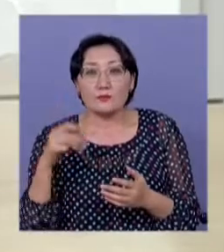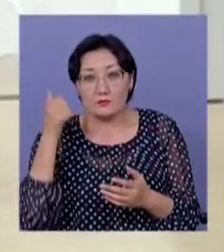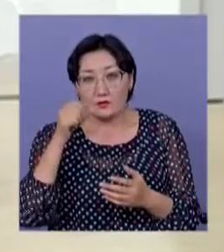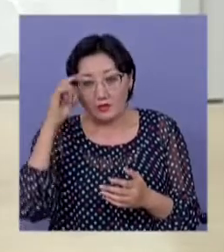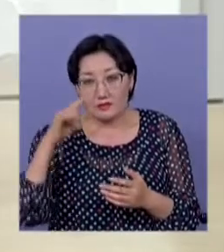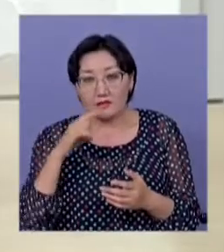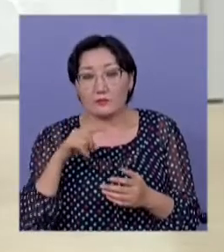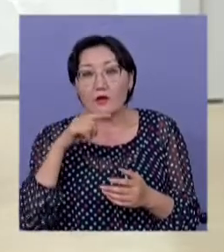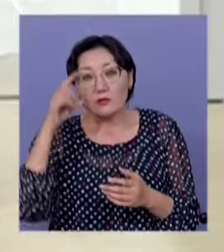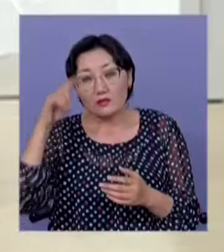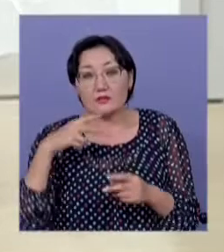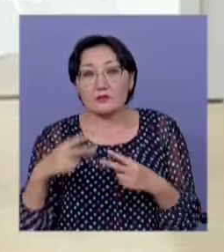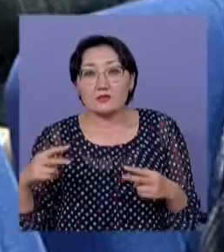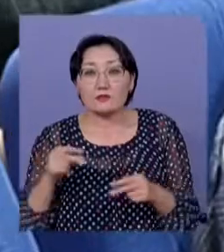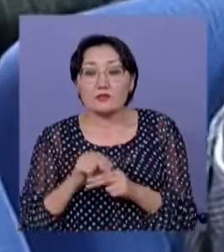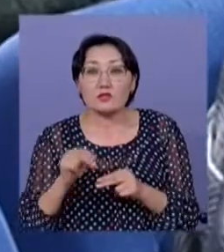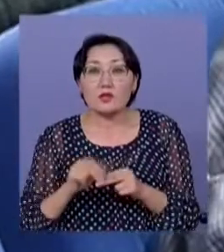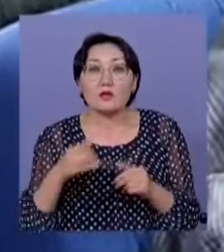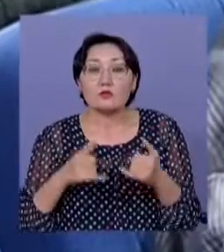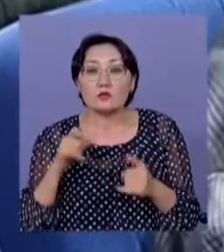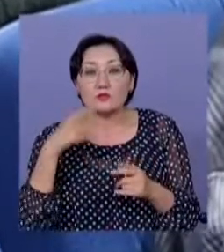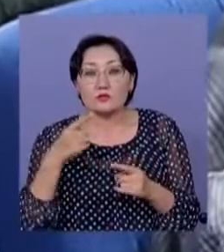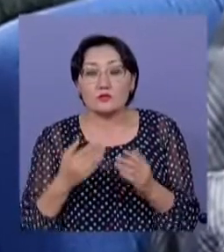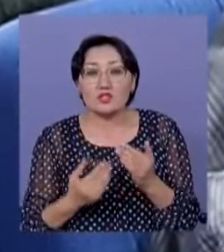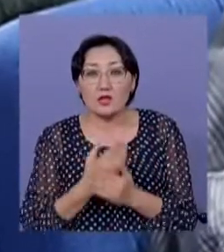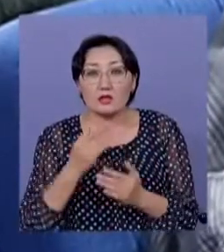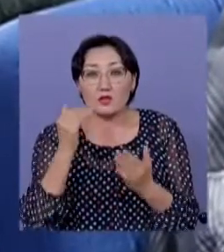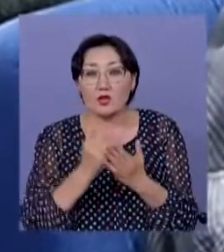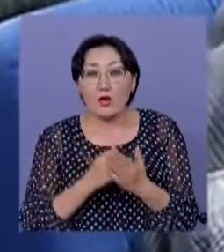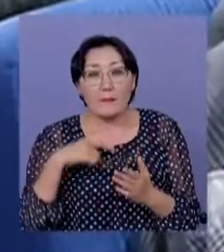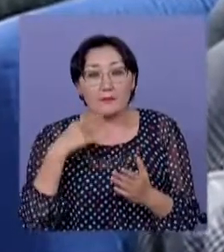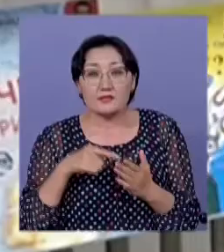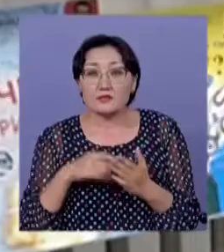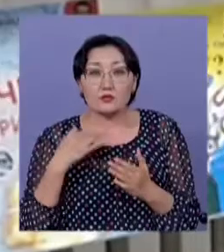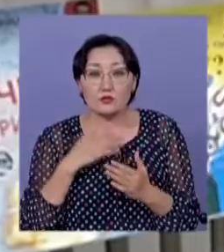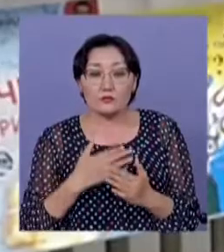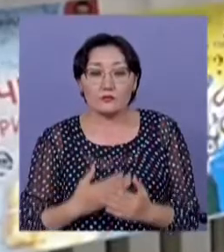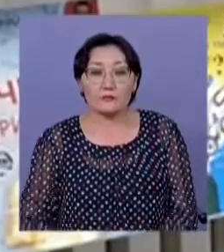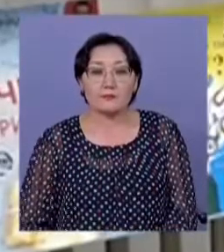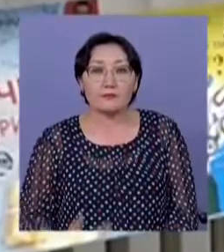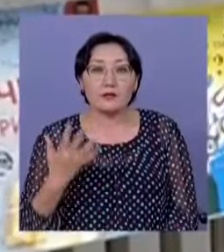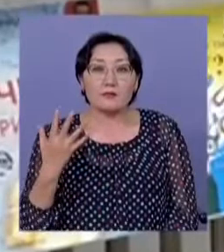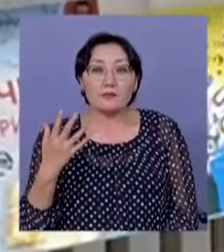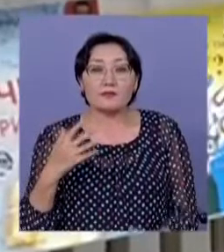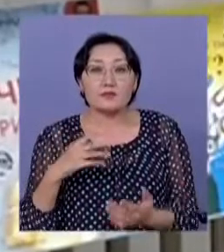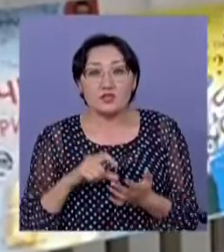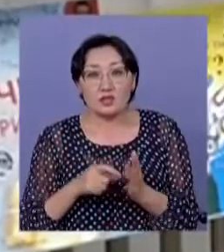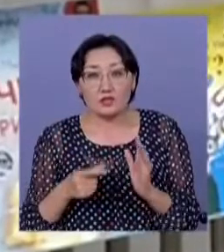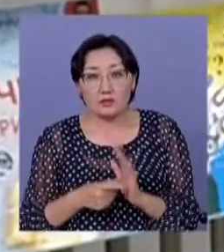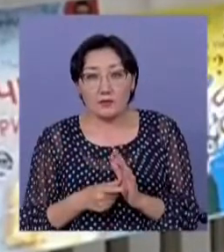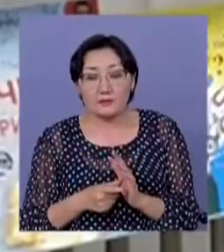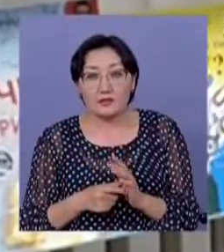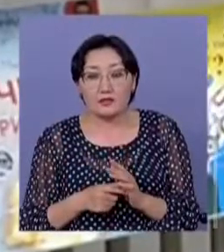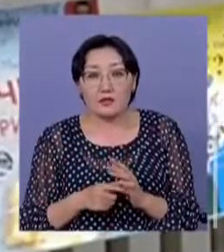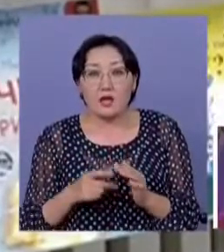әдебиетінен дәріс беріп жүрген Мейрамгүл Бархатқызының айтуынша, жаңартылған жүйеде мәселе шаш етектен дейді. 5-ші сыныптың деңгейіне қарай ертегілер